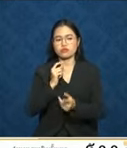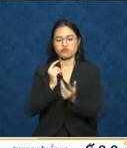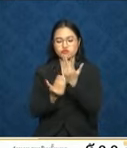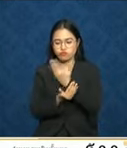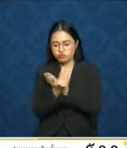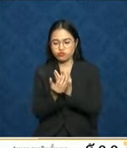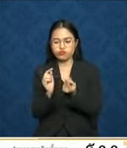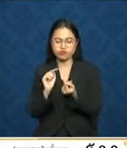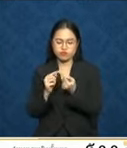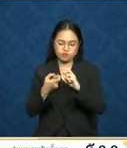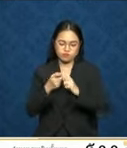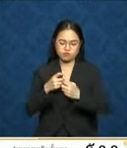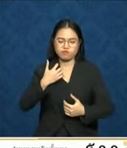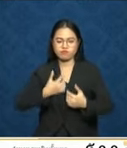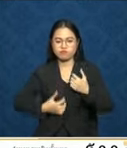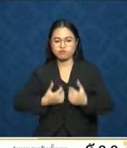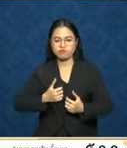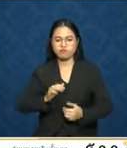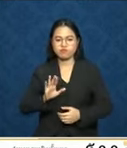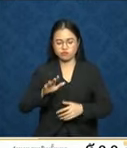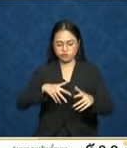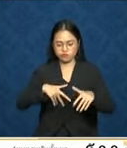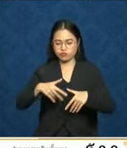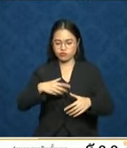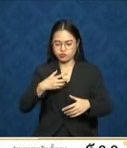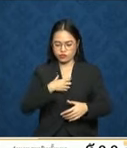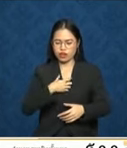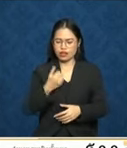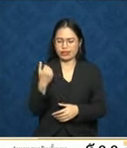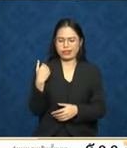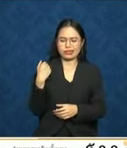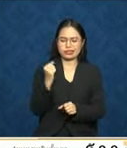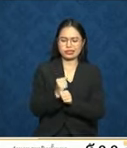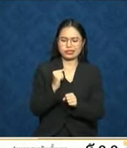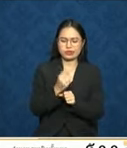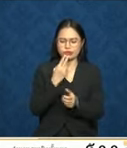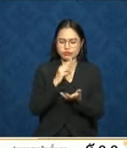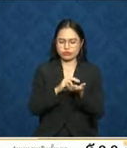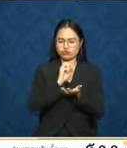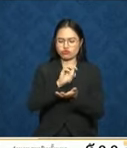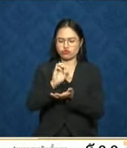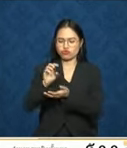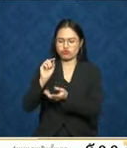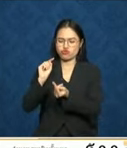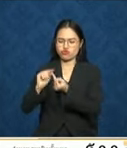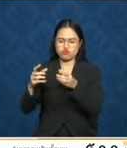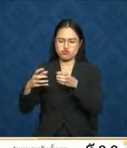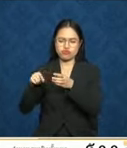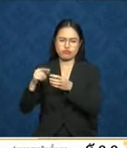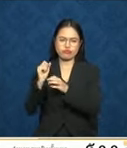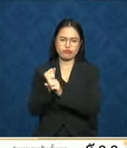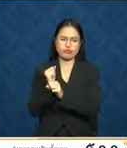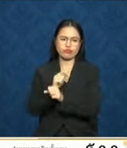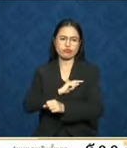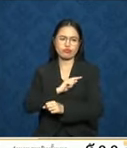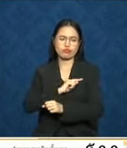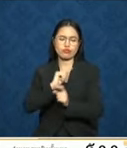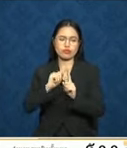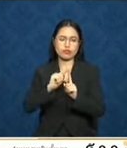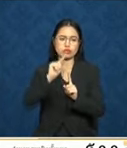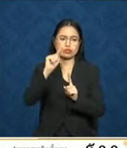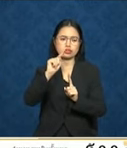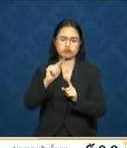ปัญหาความเดือดร้อนเพื่อให้ทางสภาได้มีหนังสือถึงหน่วยงานที่เกี่ยวข้องดังนี้นะครับท่านประธานครับเรื่องที่1ครับผลพวงจากอุ